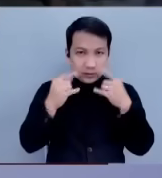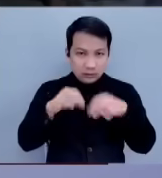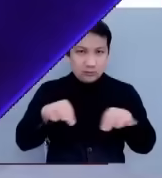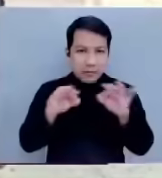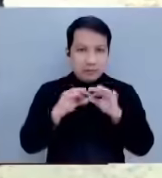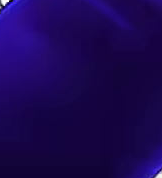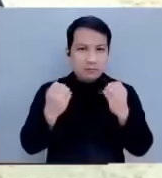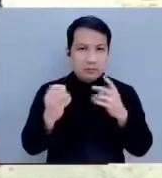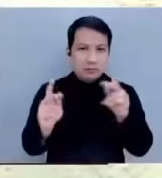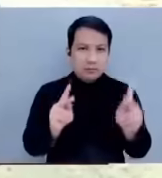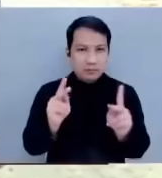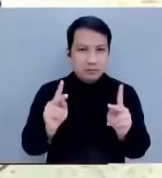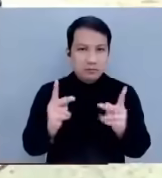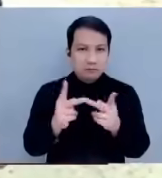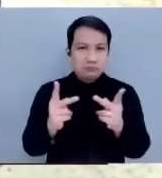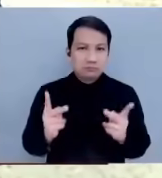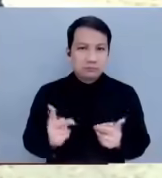Cosico.